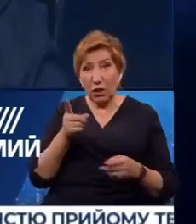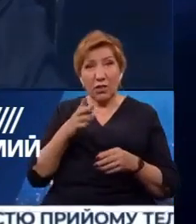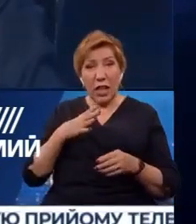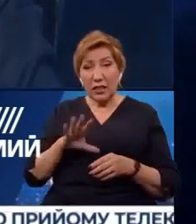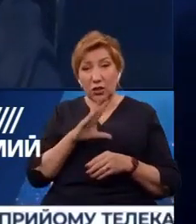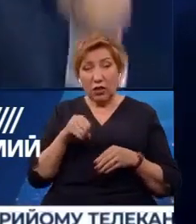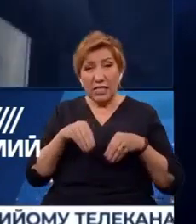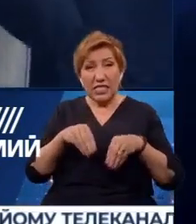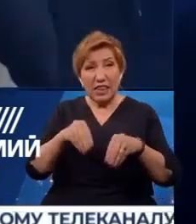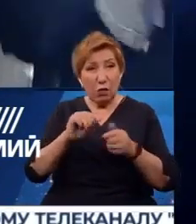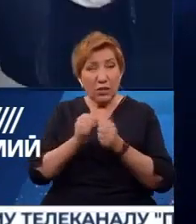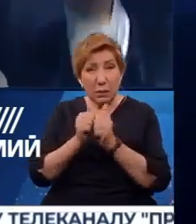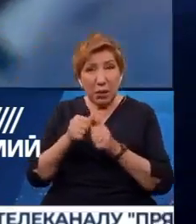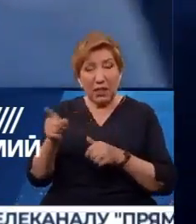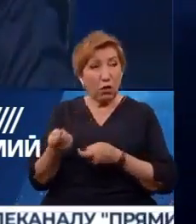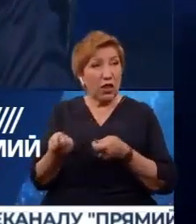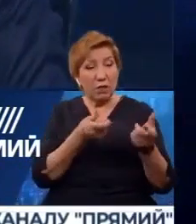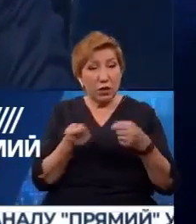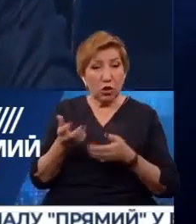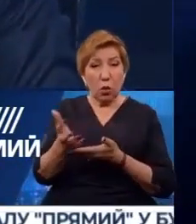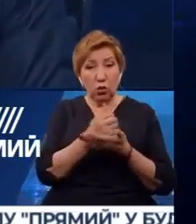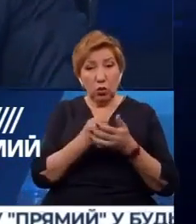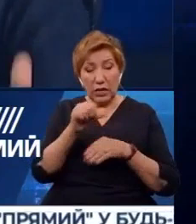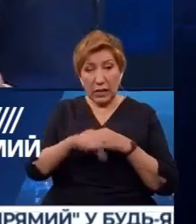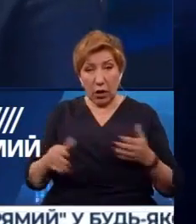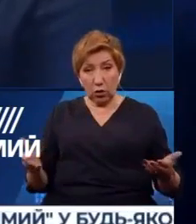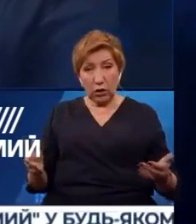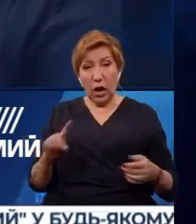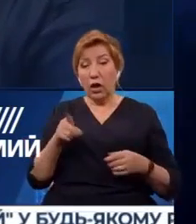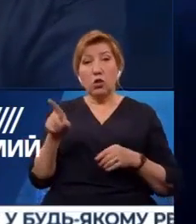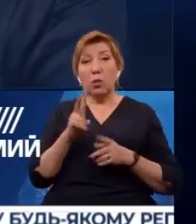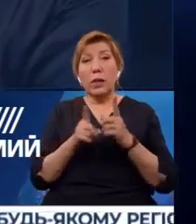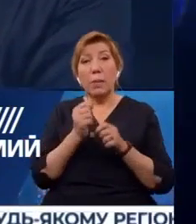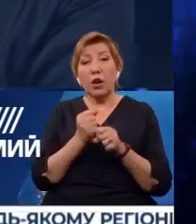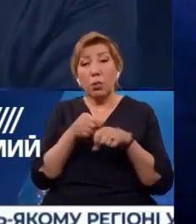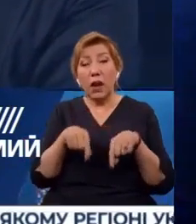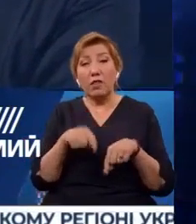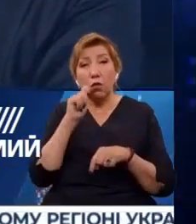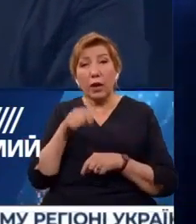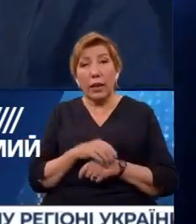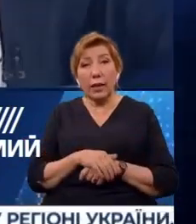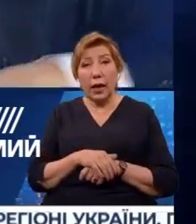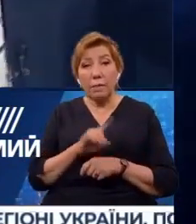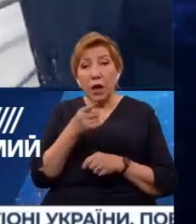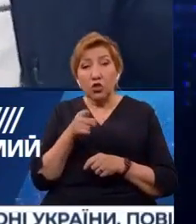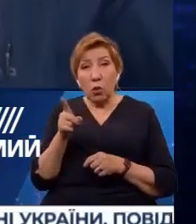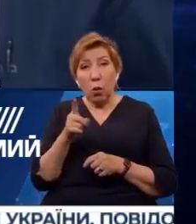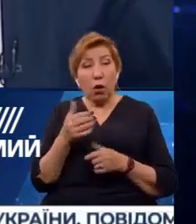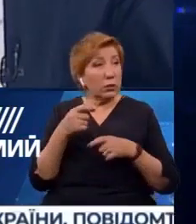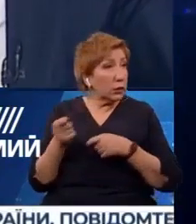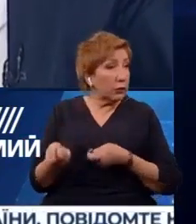дотримуються сівозміни. Вони вивозять ці зібрані культури за кордон. Чому вони не переробляють їх в українському селі? Чому